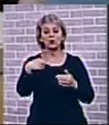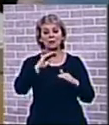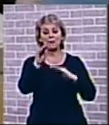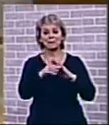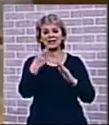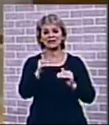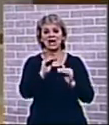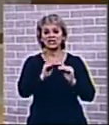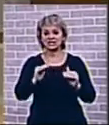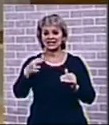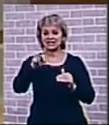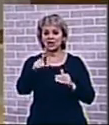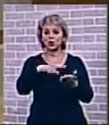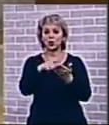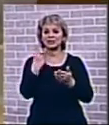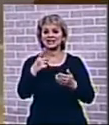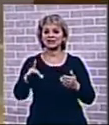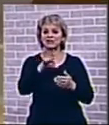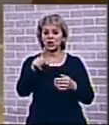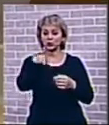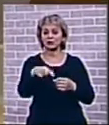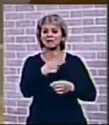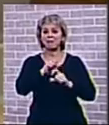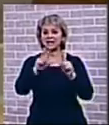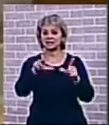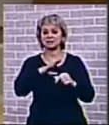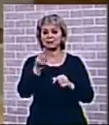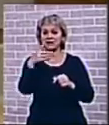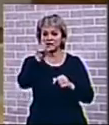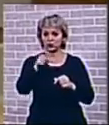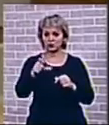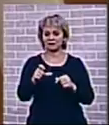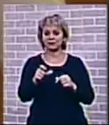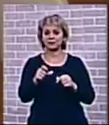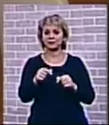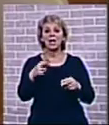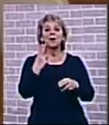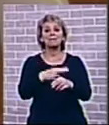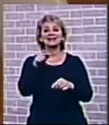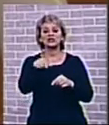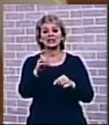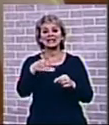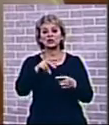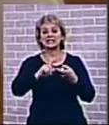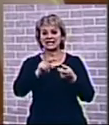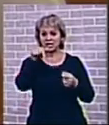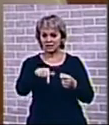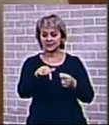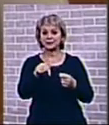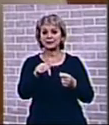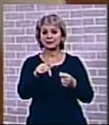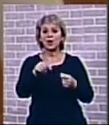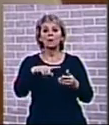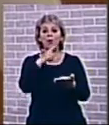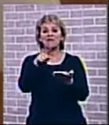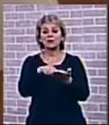попали 2 детских сада. В городе один в районе. В больнице находились 15 человек. Подтверждена энтеровирусная инфекция.